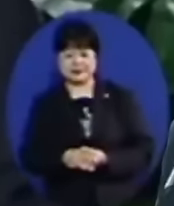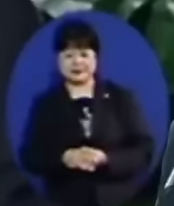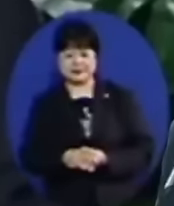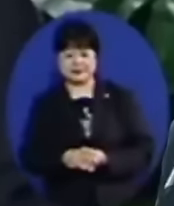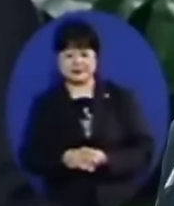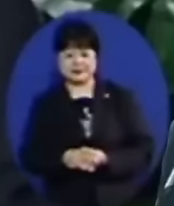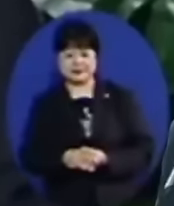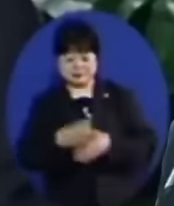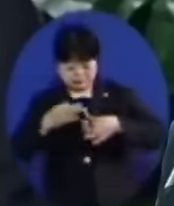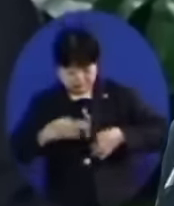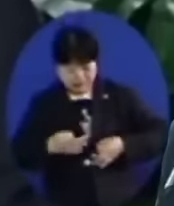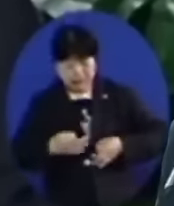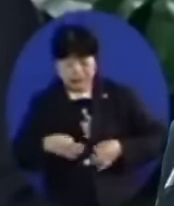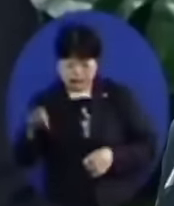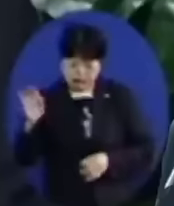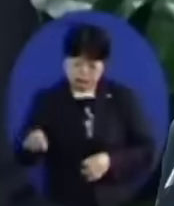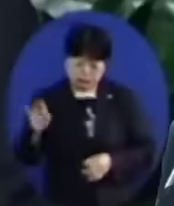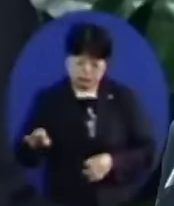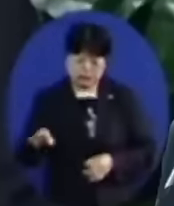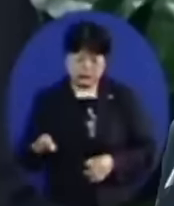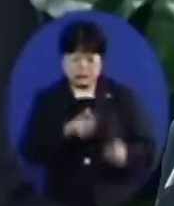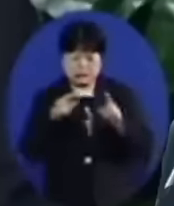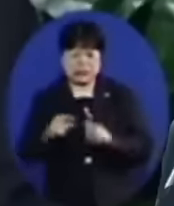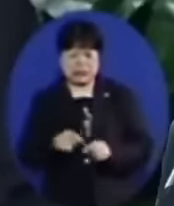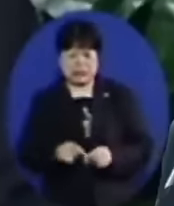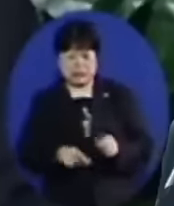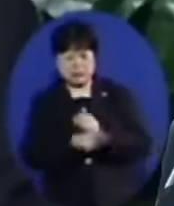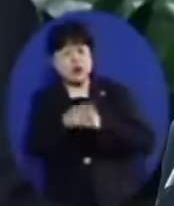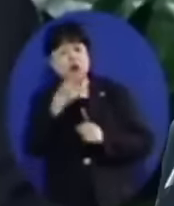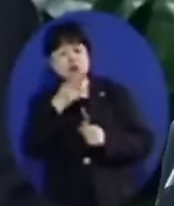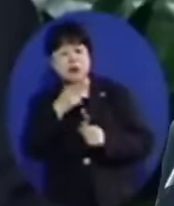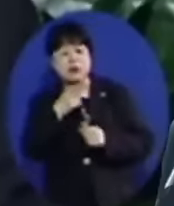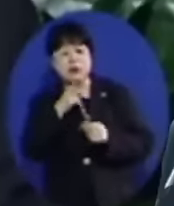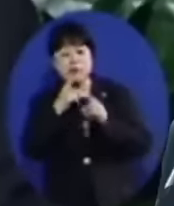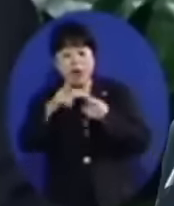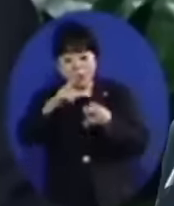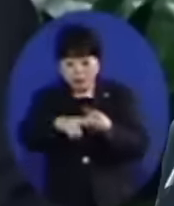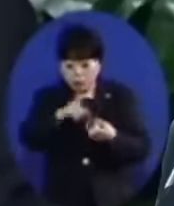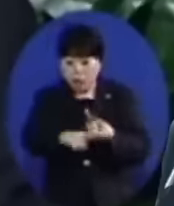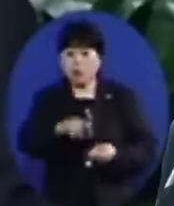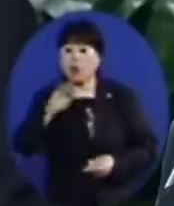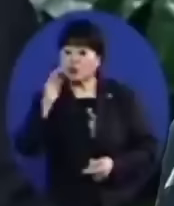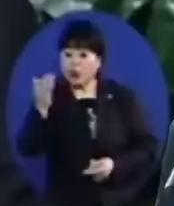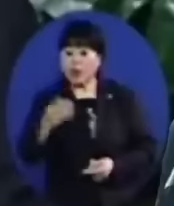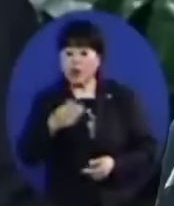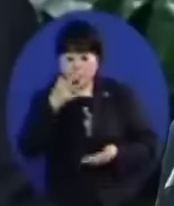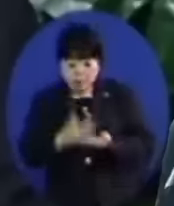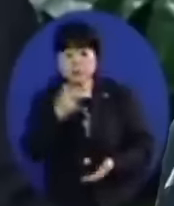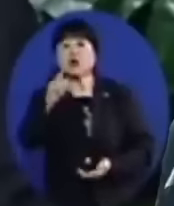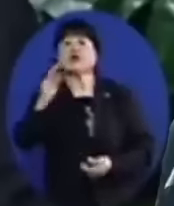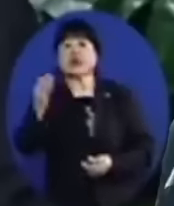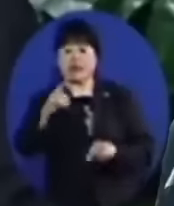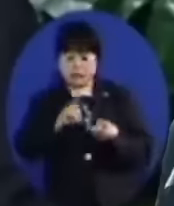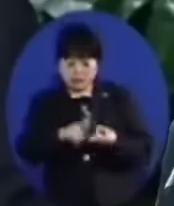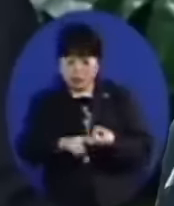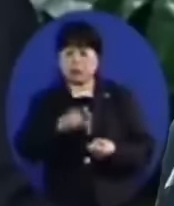내 같은 사람은 세상에 살 가치도 없어요. 그렇게 말을 하면 그 사람 팔자가 어떻게 되는 것입니까?